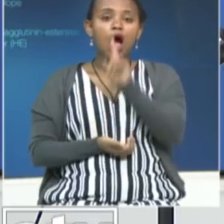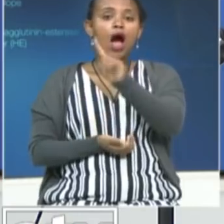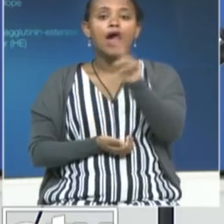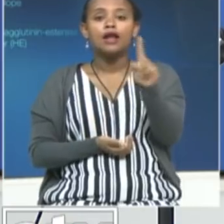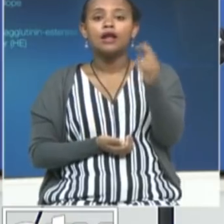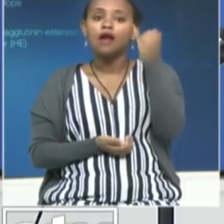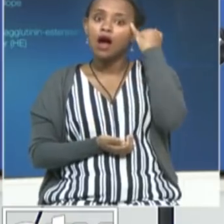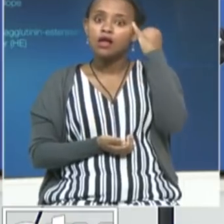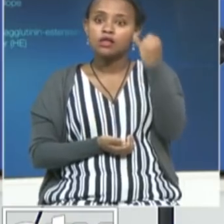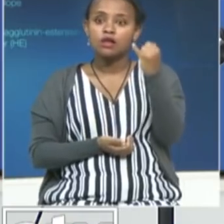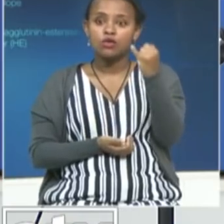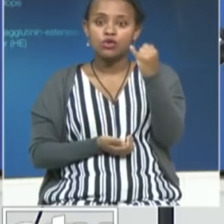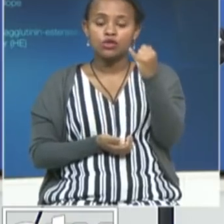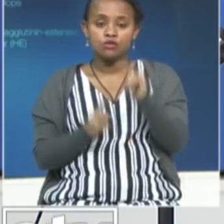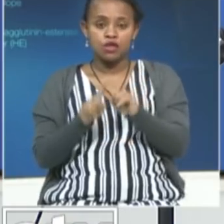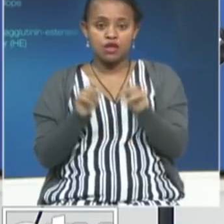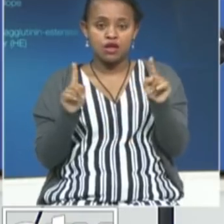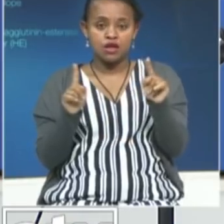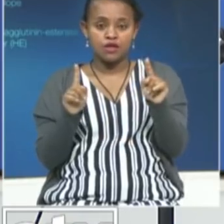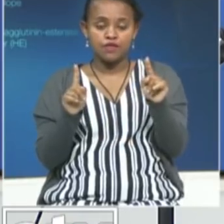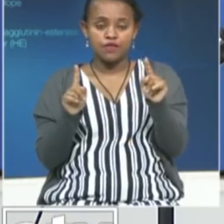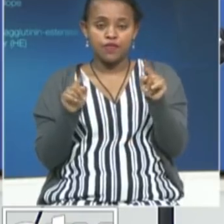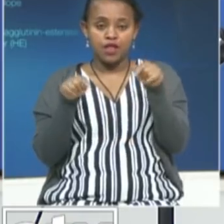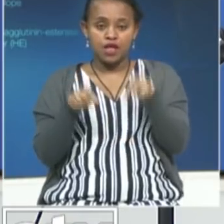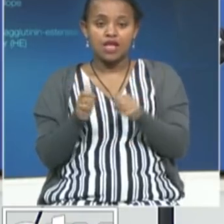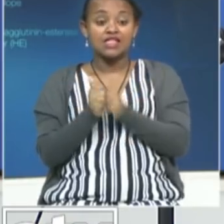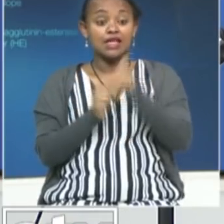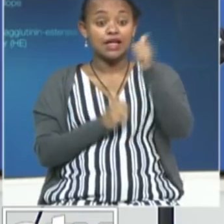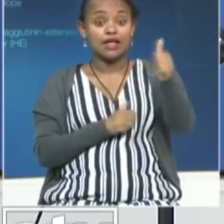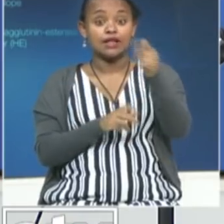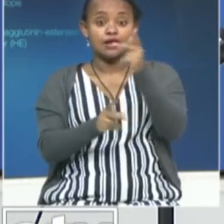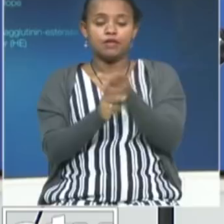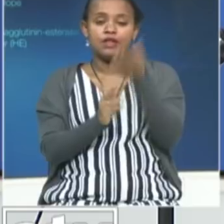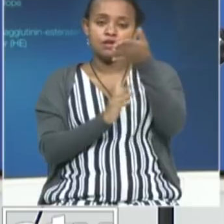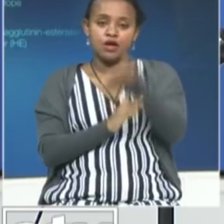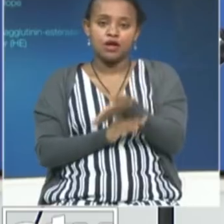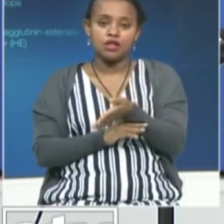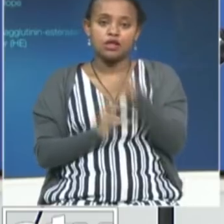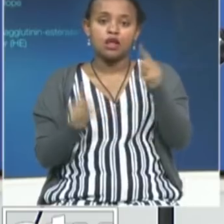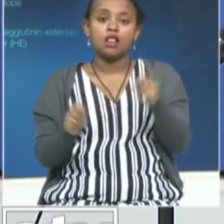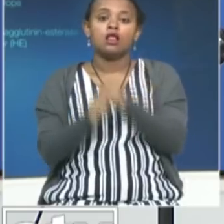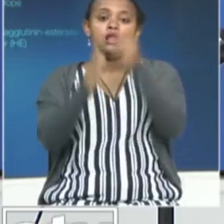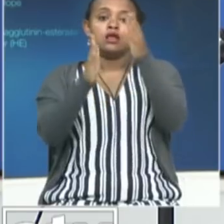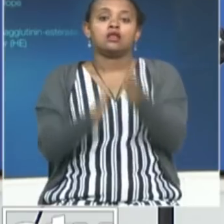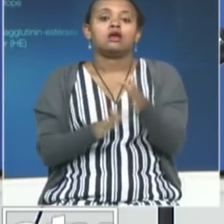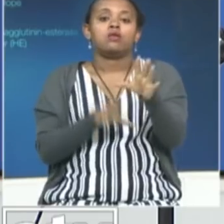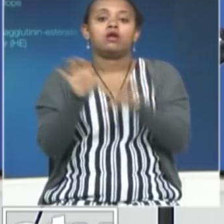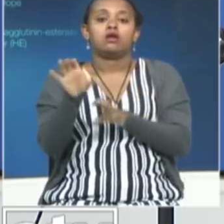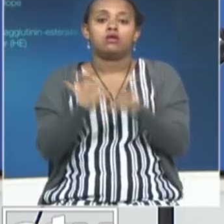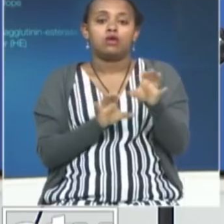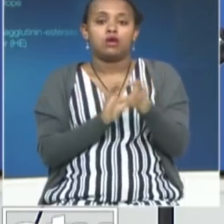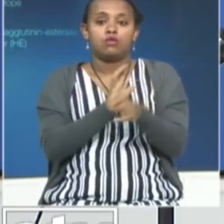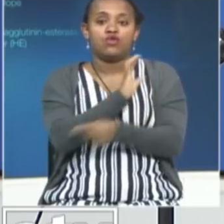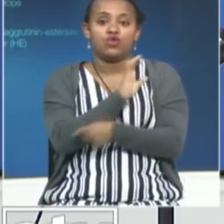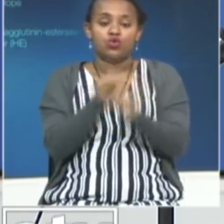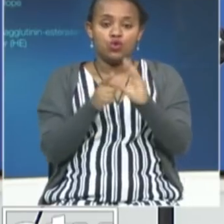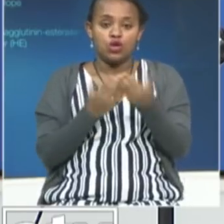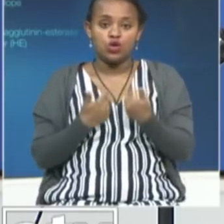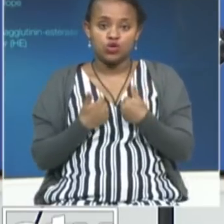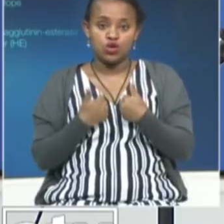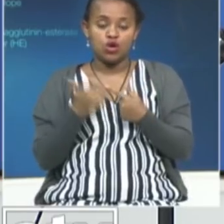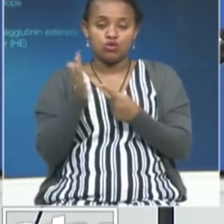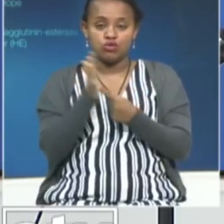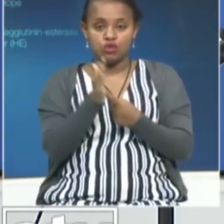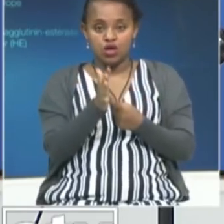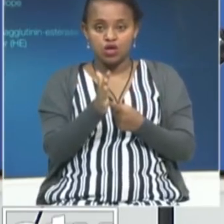አንዳንድ ሐሳቦች በተለይ ከዚህ እርቀትን ከመጠበቅ አንጻር ተግባራዊ ለማድረግ የሚፈትኑ ሁኔታዎች እንዳሉ ተገልጿል።